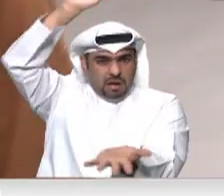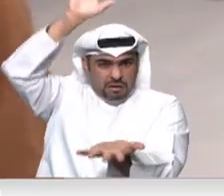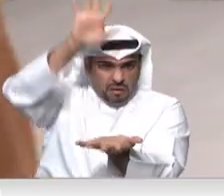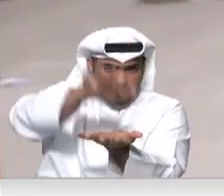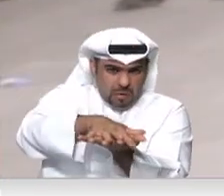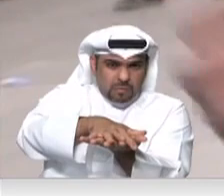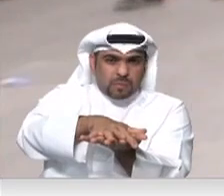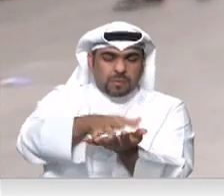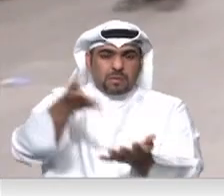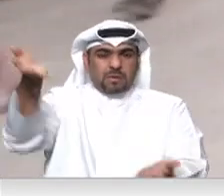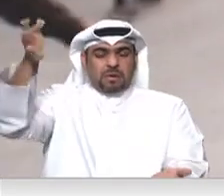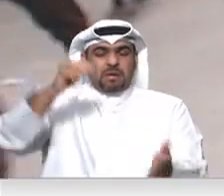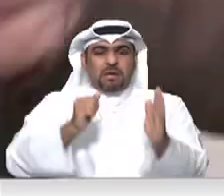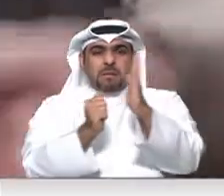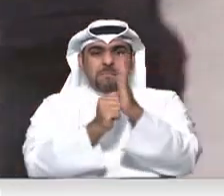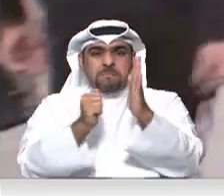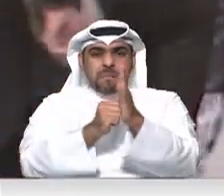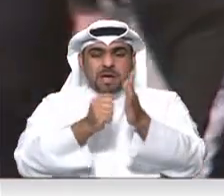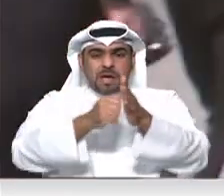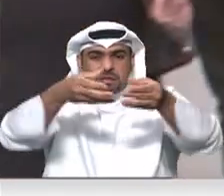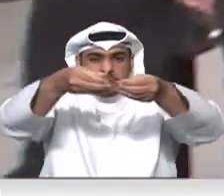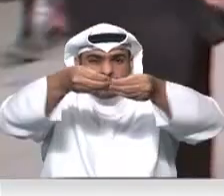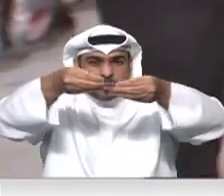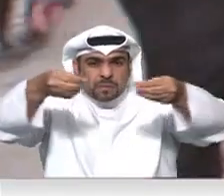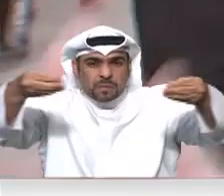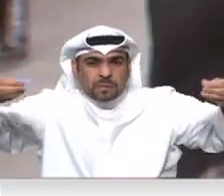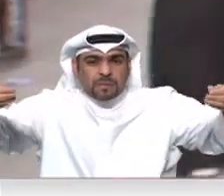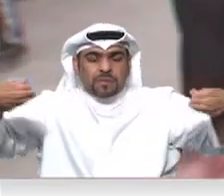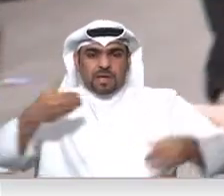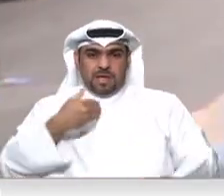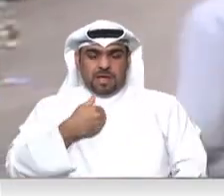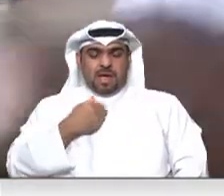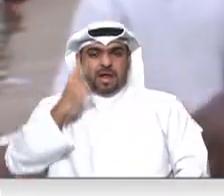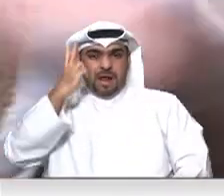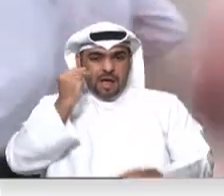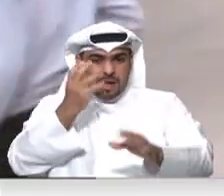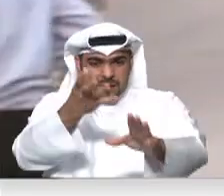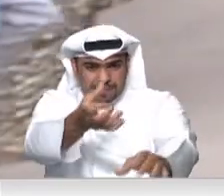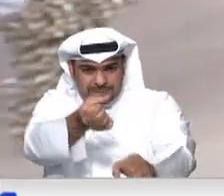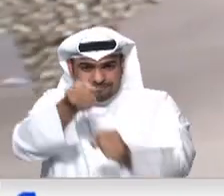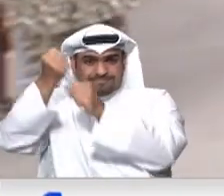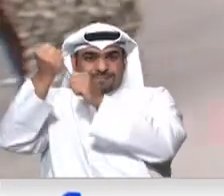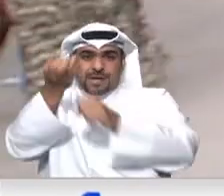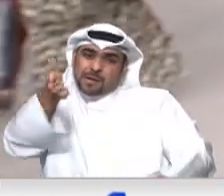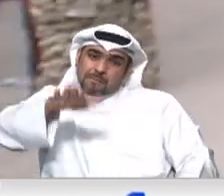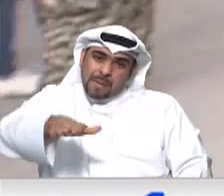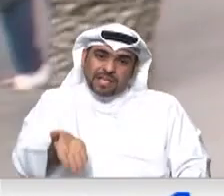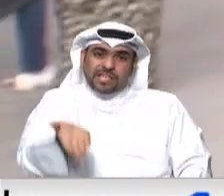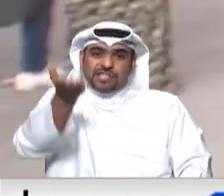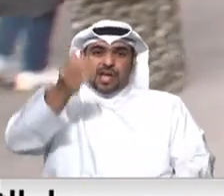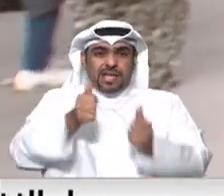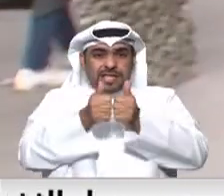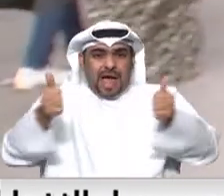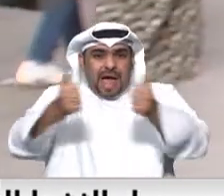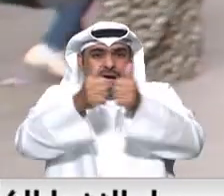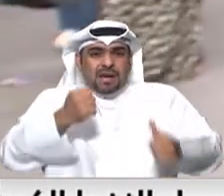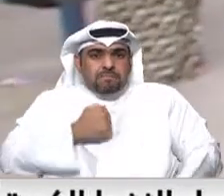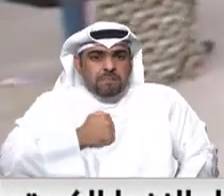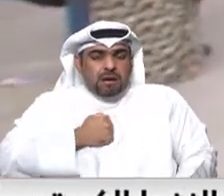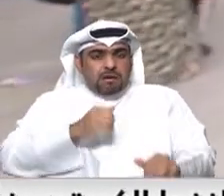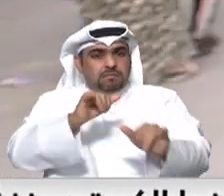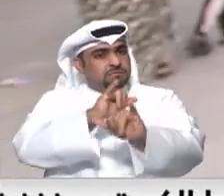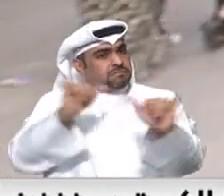عن نفسي مرت اخويا وبنت اخويا سبتهم شهداء في قلب الدار، ما قدرتش اروح ادفنهم، بدي اروح اشوفهم انا لهالوقت ما اندفنوا. احنا